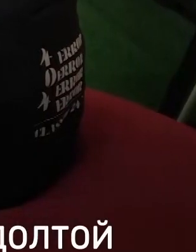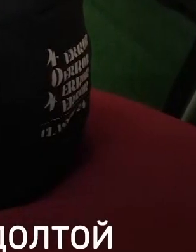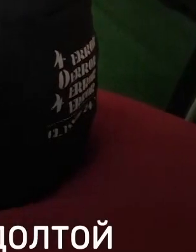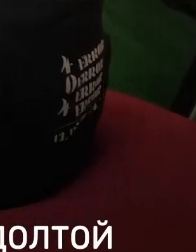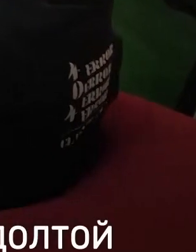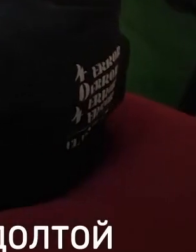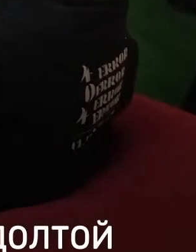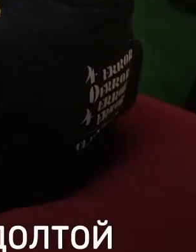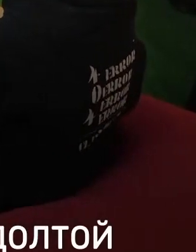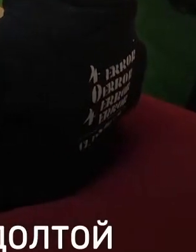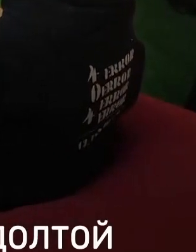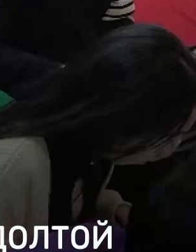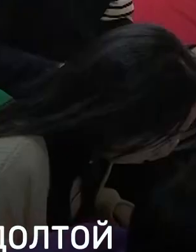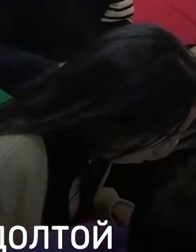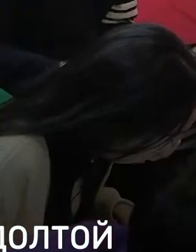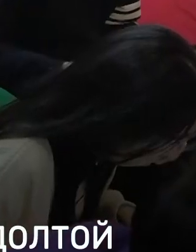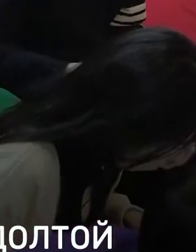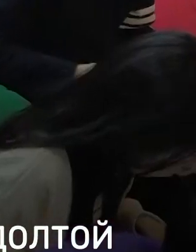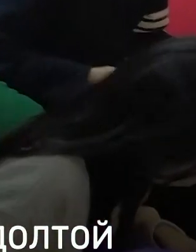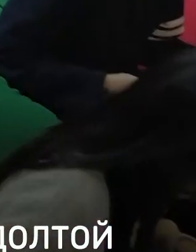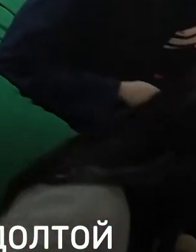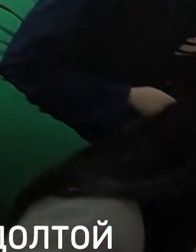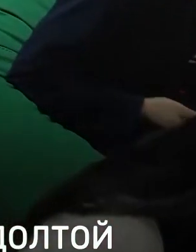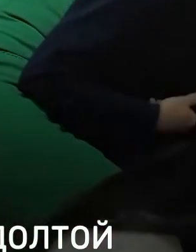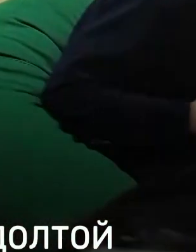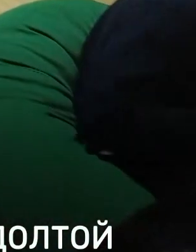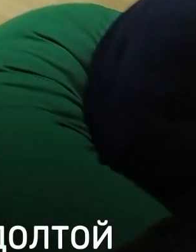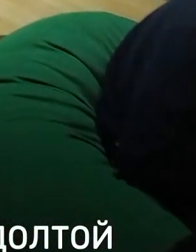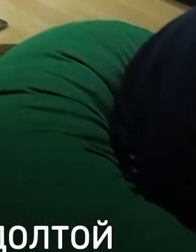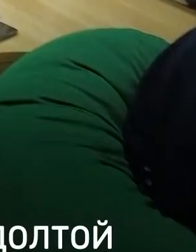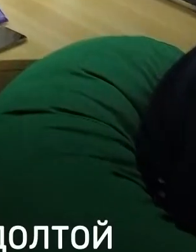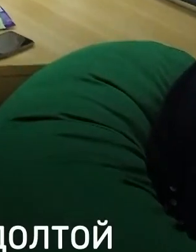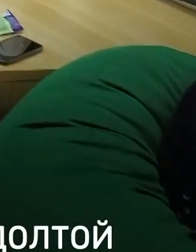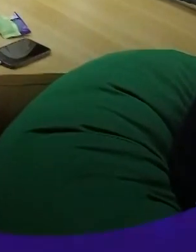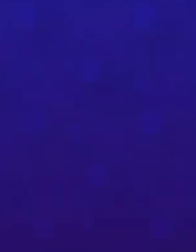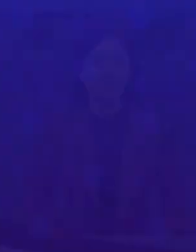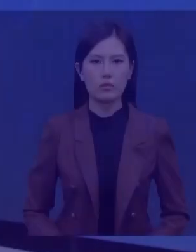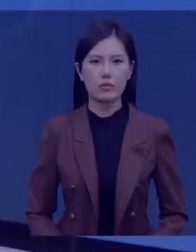Нийслэл хотод шинжлэх ухааны холбогдолтой газруудыг бий болгох шийдлийг боловсруулжээ.